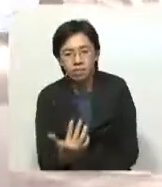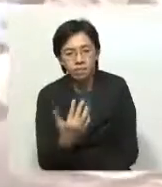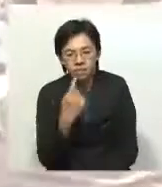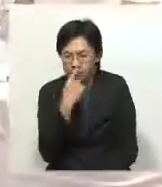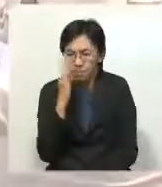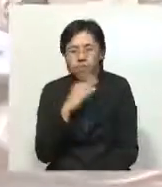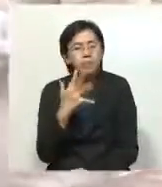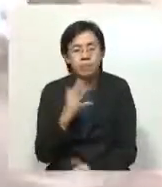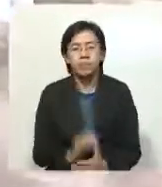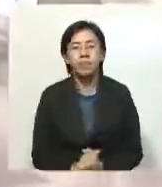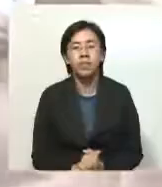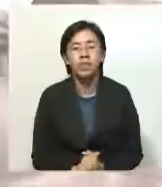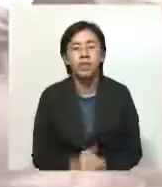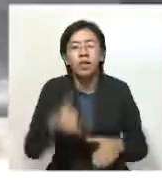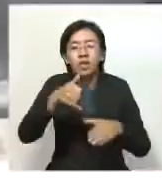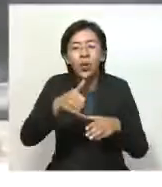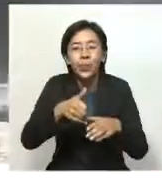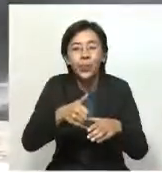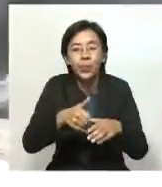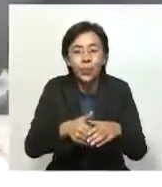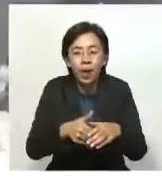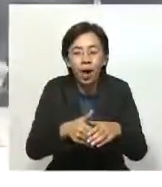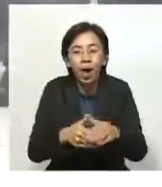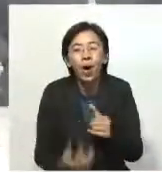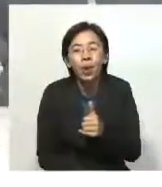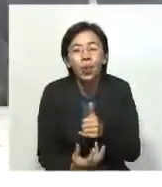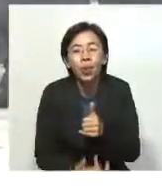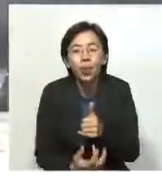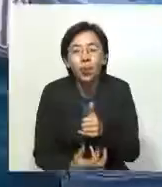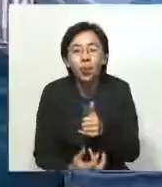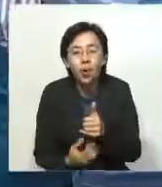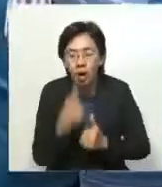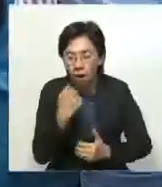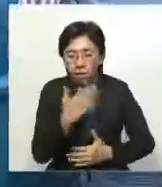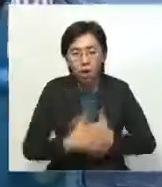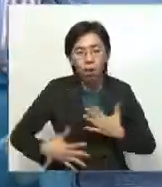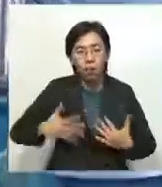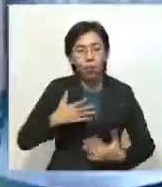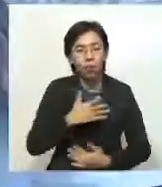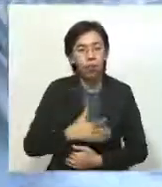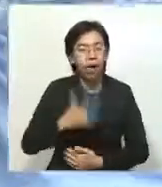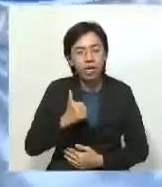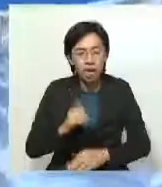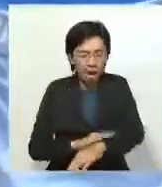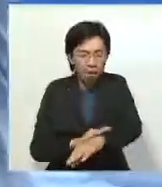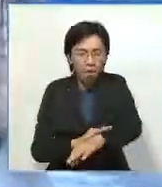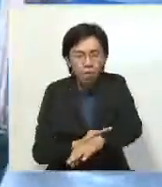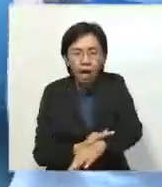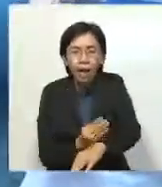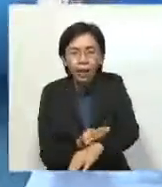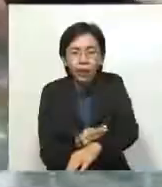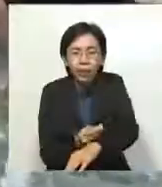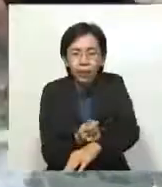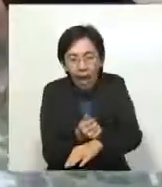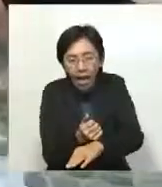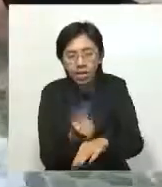ที่อื่นการแช่น้ำอุ่นน้ำพุร้อนน้ำแร่จะช่วยกระตุ้นการไหลเวียนโลหิตในร่างกายรักษาโรคผิวหนังผ่อนคลายความตึง